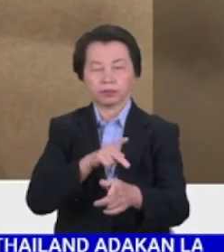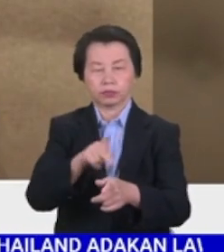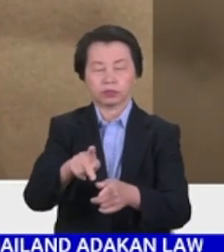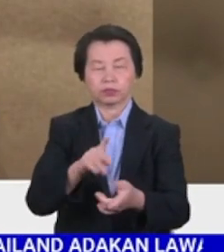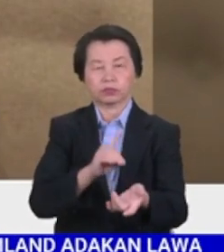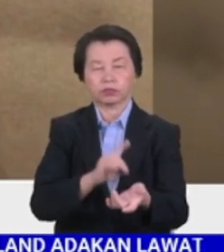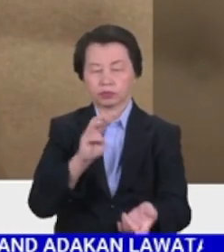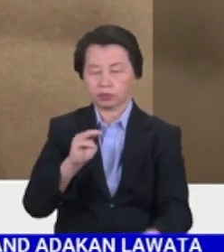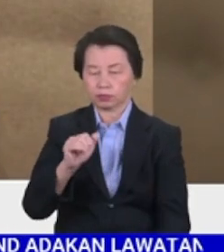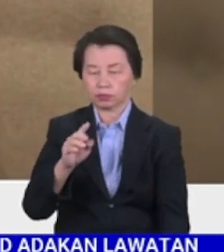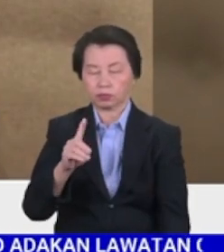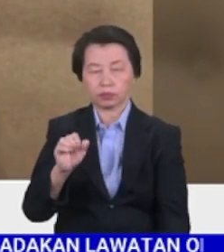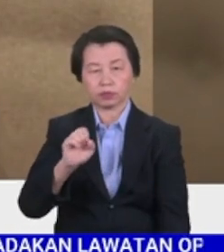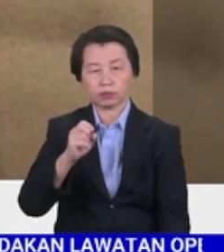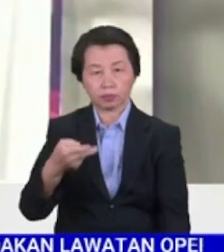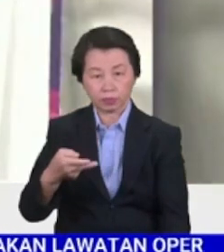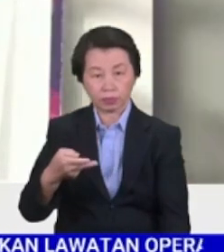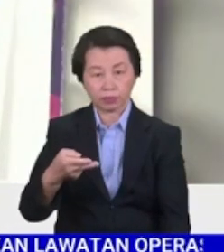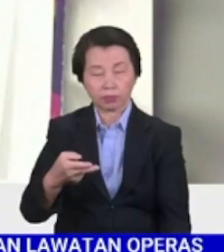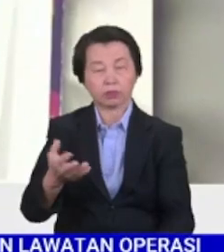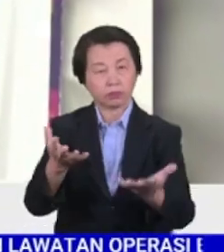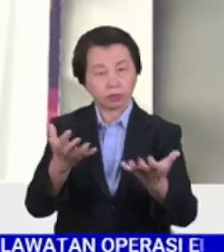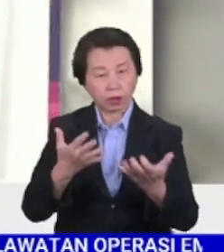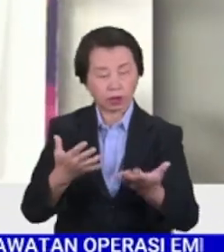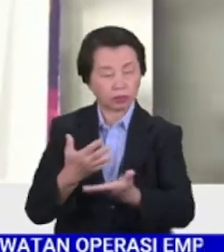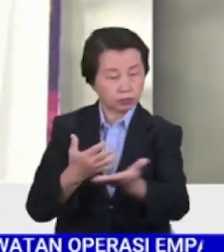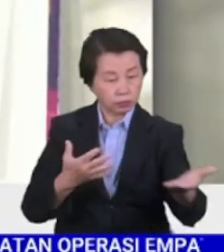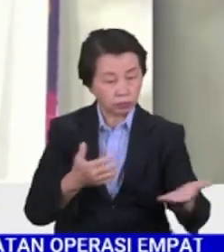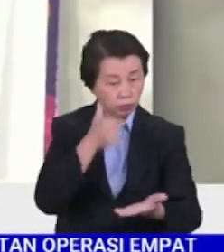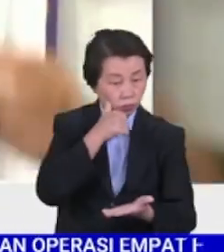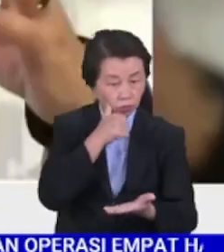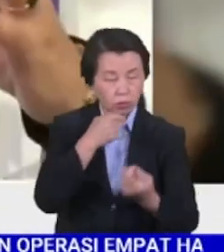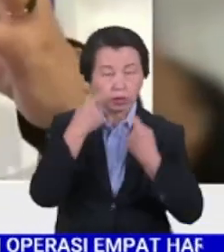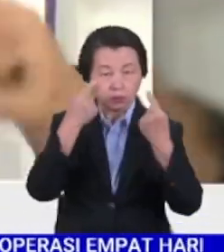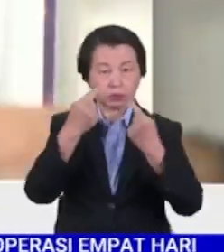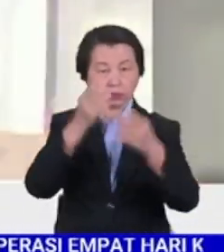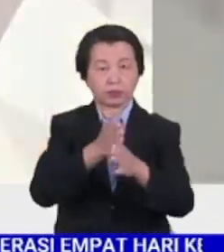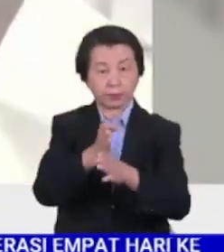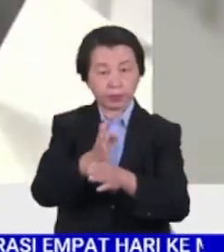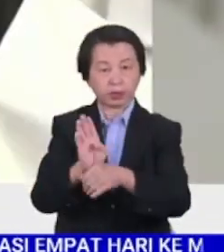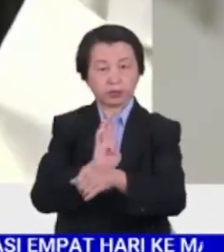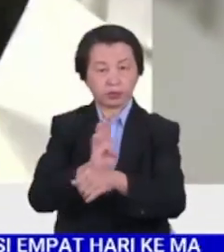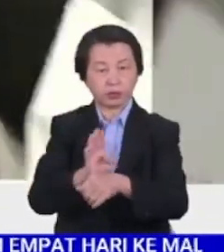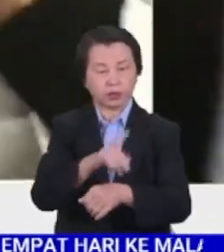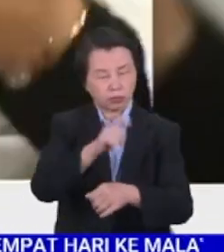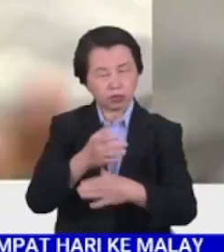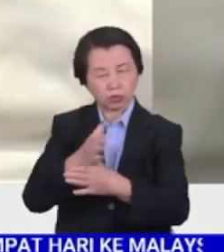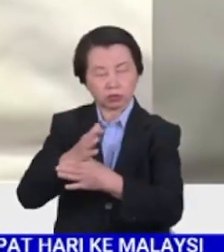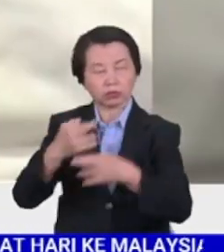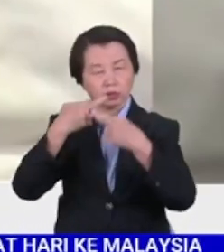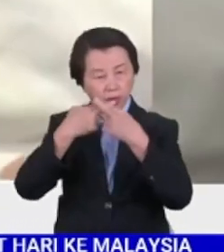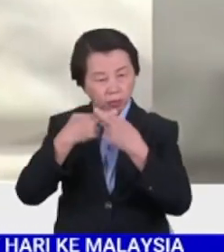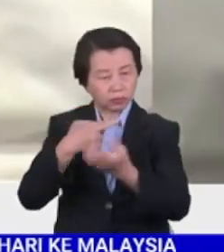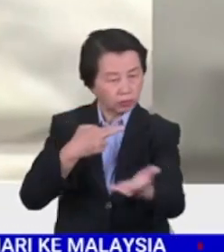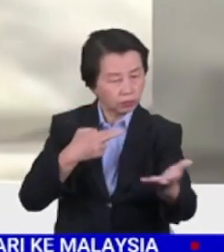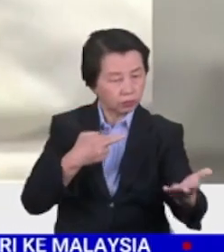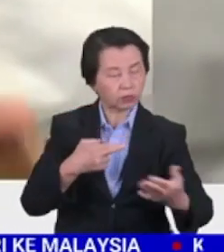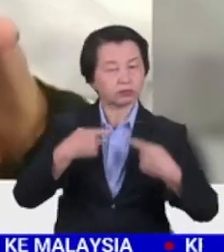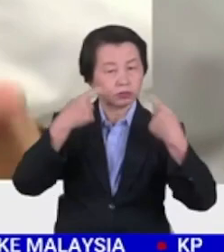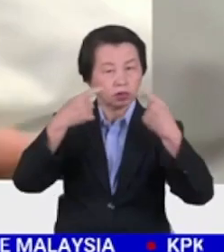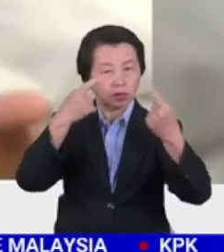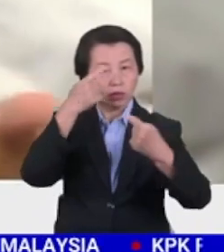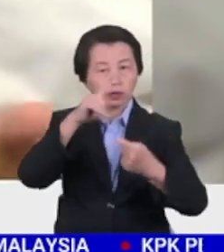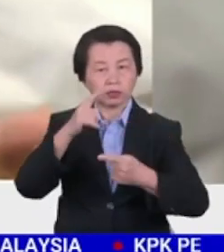Dr. Rosita alias Uji Muhammad, mahu mereka yang berjaya dalam bidang tersebut berkongsi rahsia kejayaan